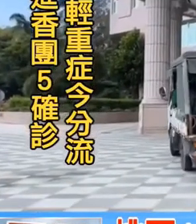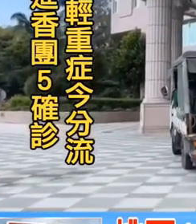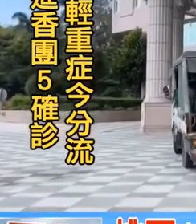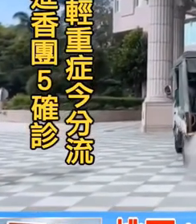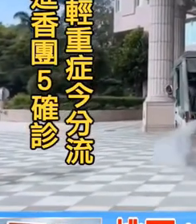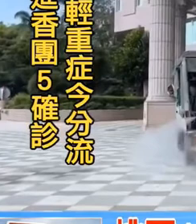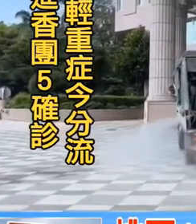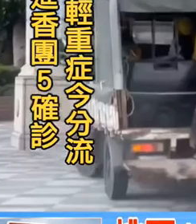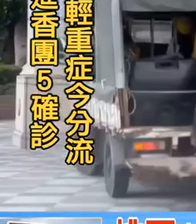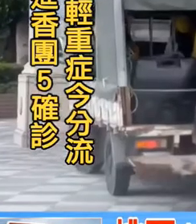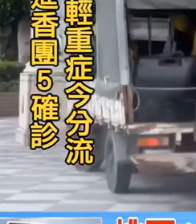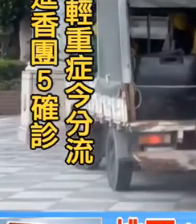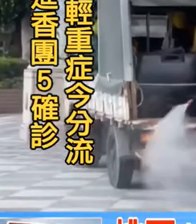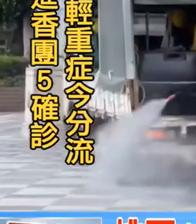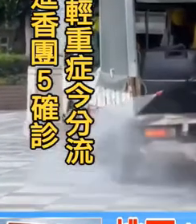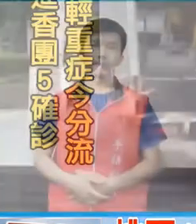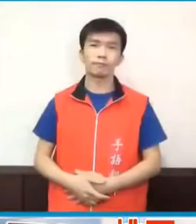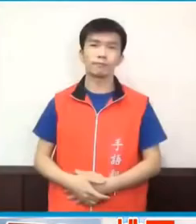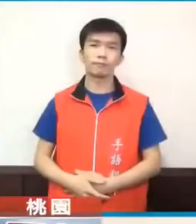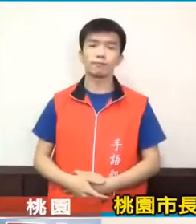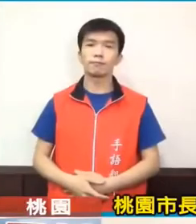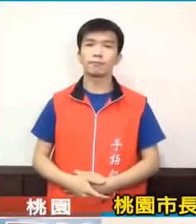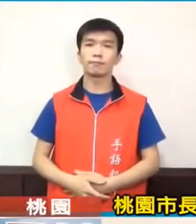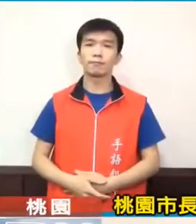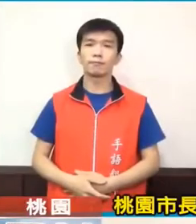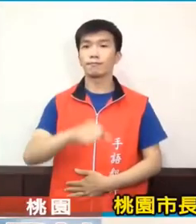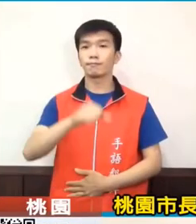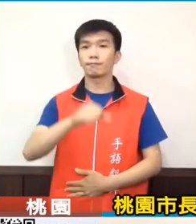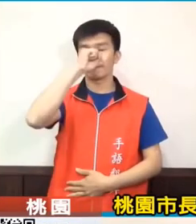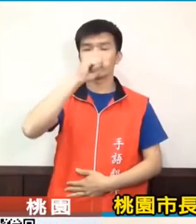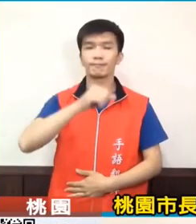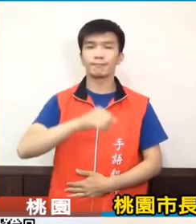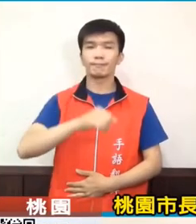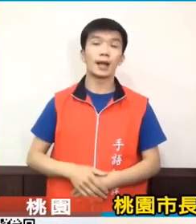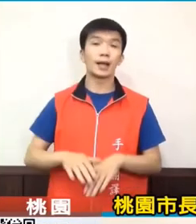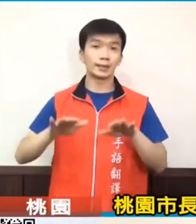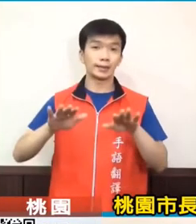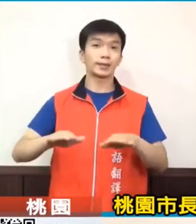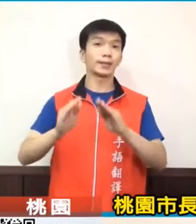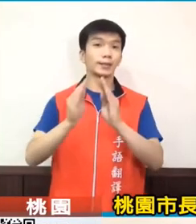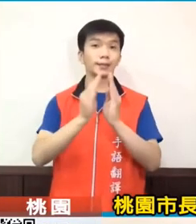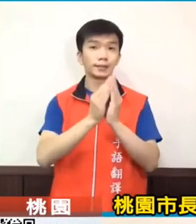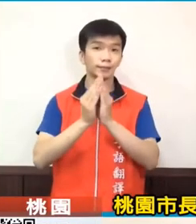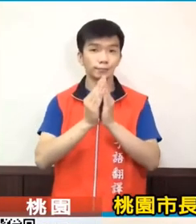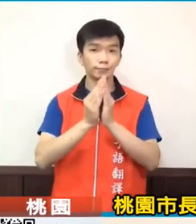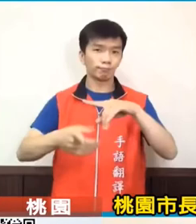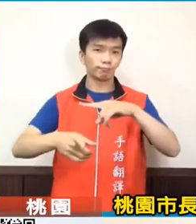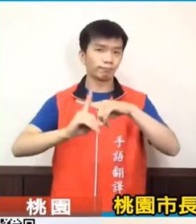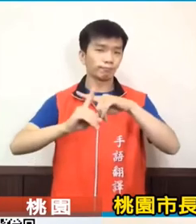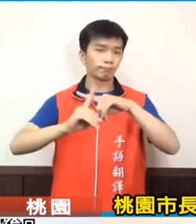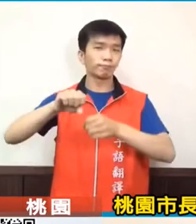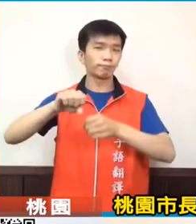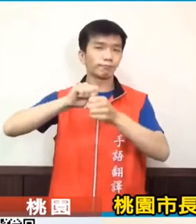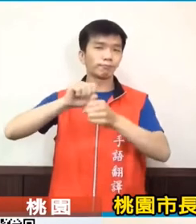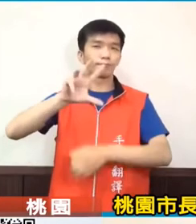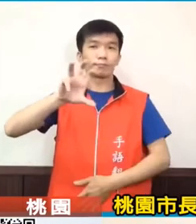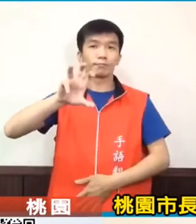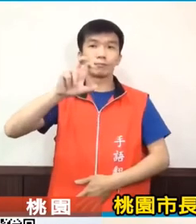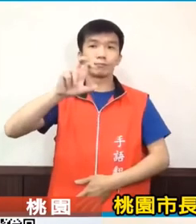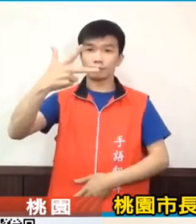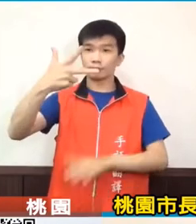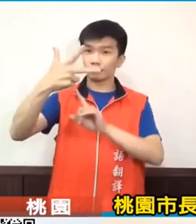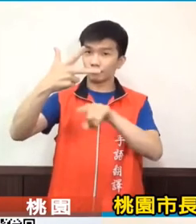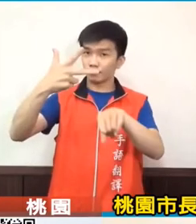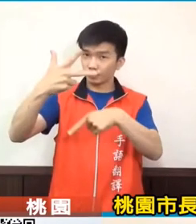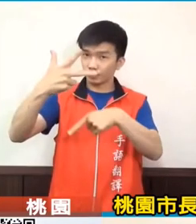估仍然会持续扩大。 今天桃园有87个确诊个案，那已